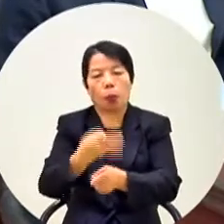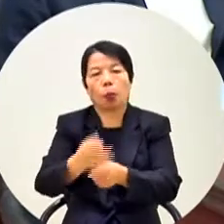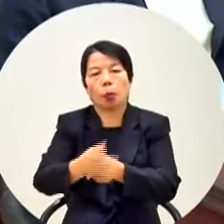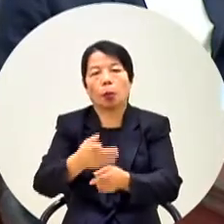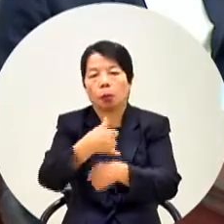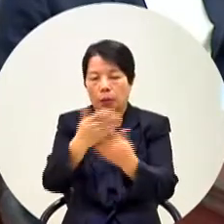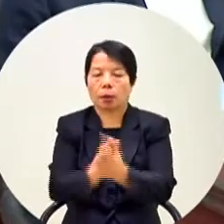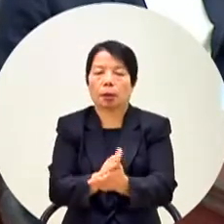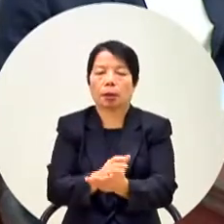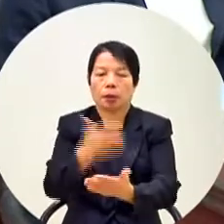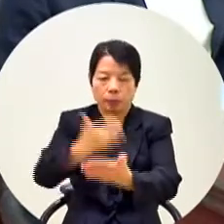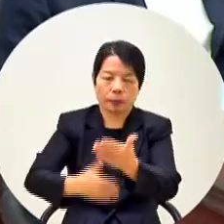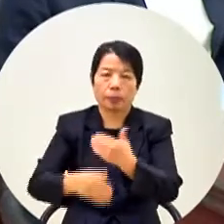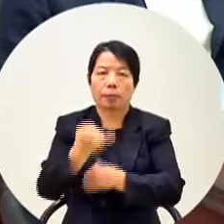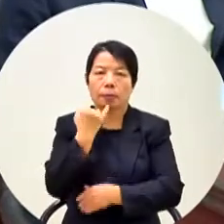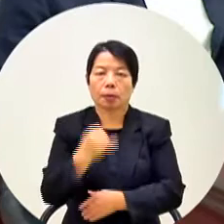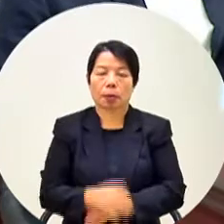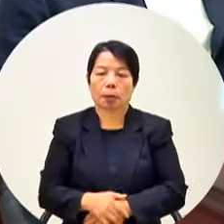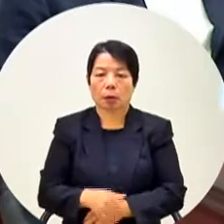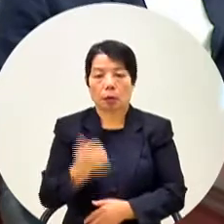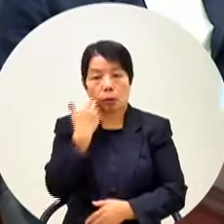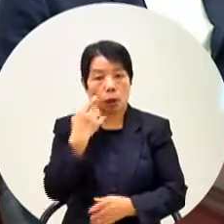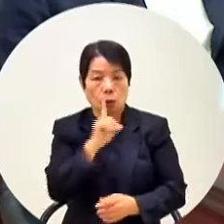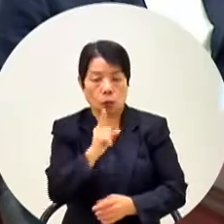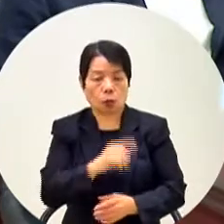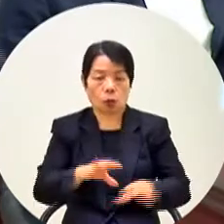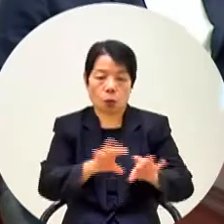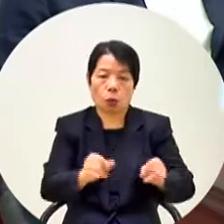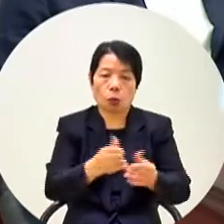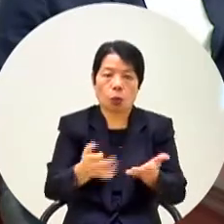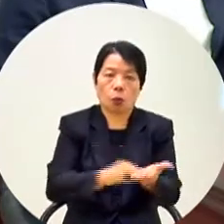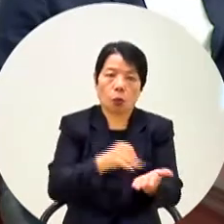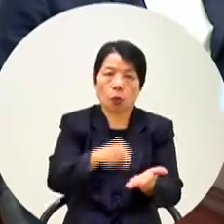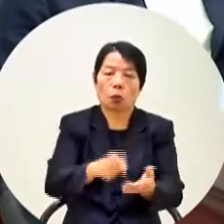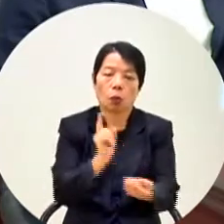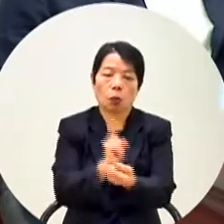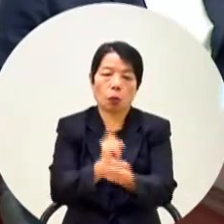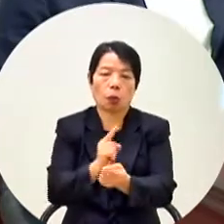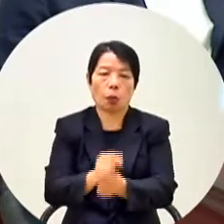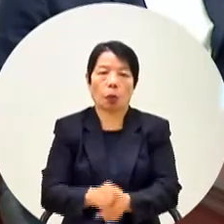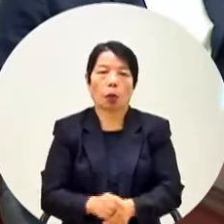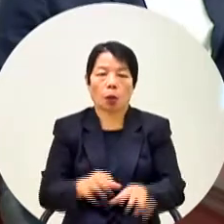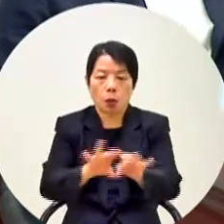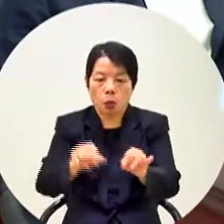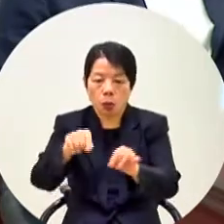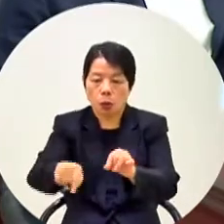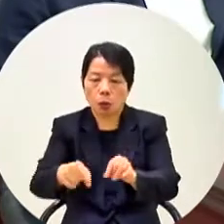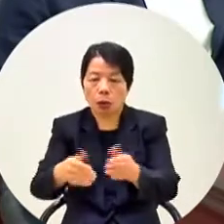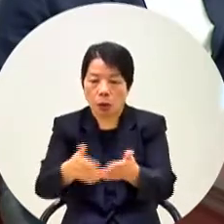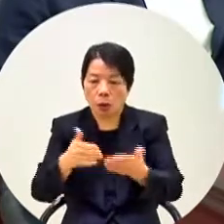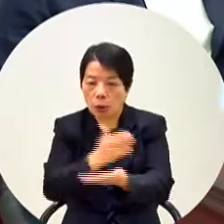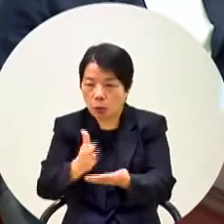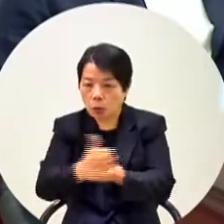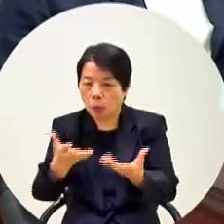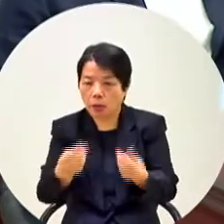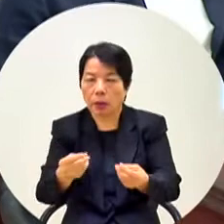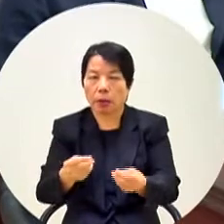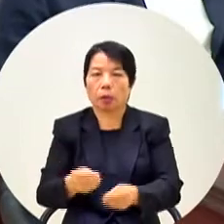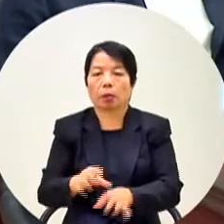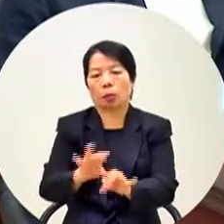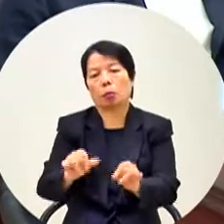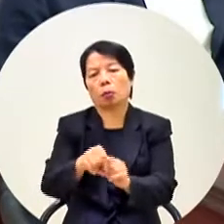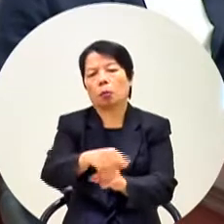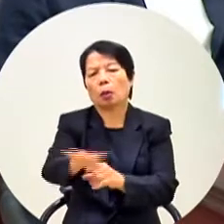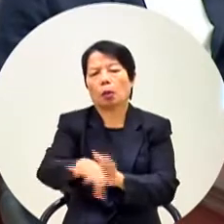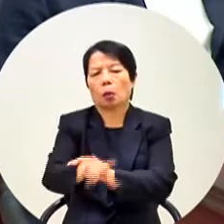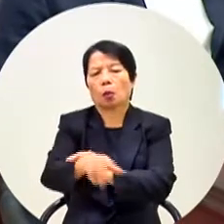地袂使卖？吼、哦！你一挂放屎地，一挂欺凌地，迄你无出云云的，迄神主资产，咱